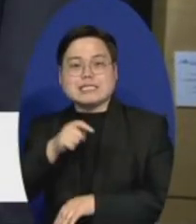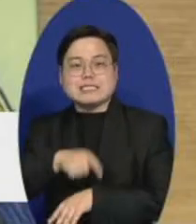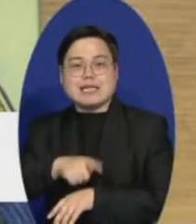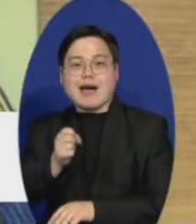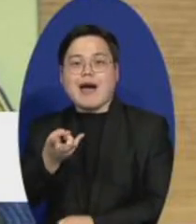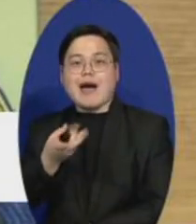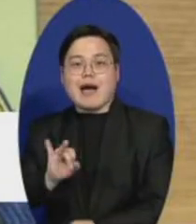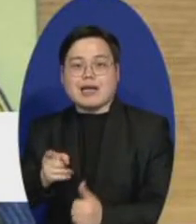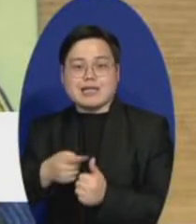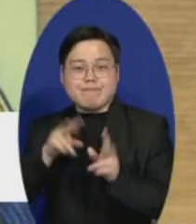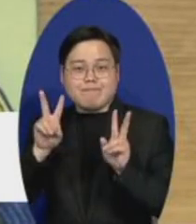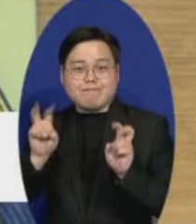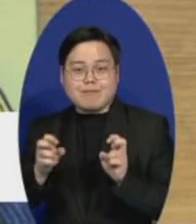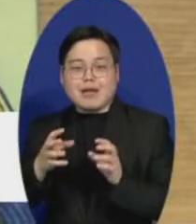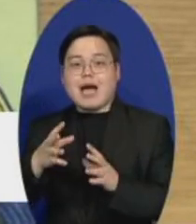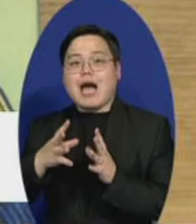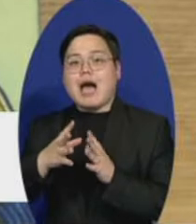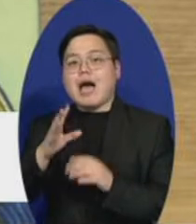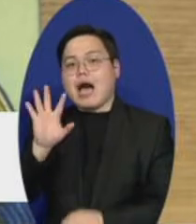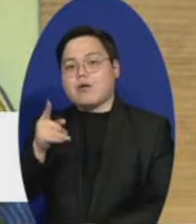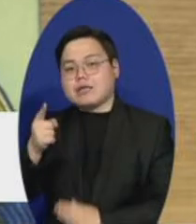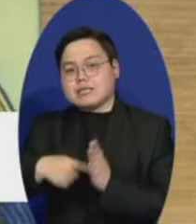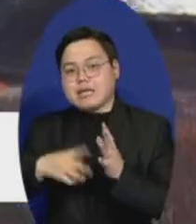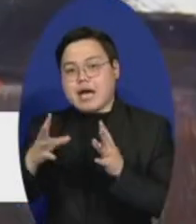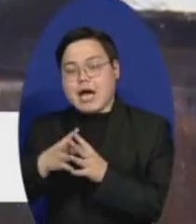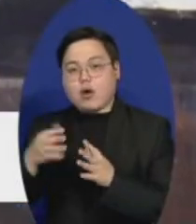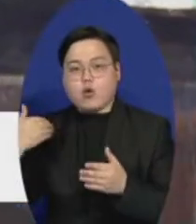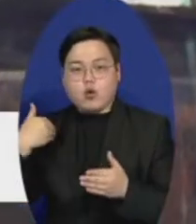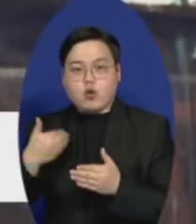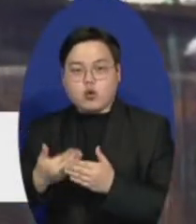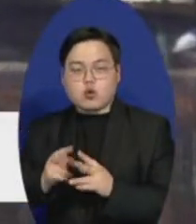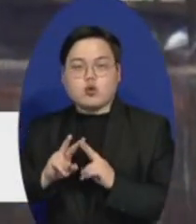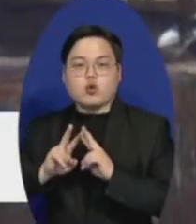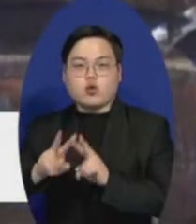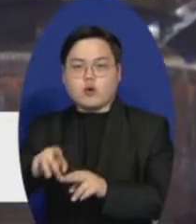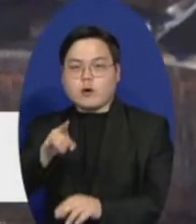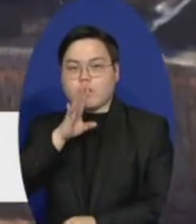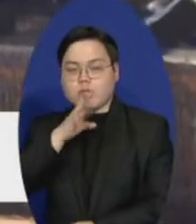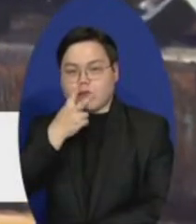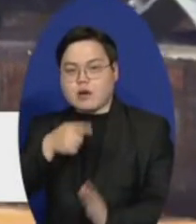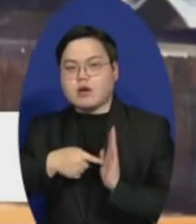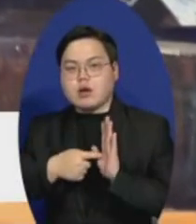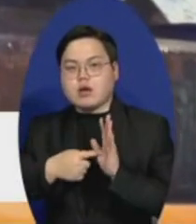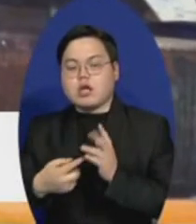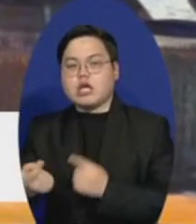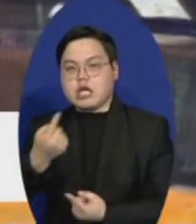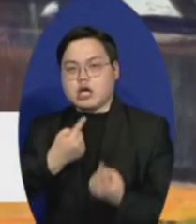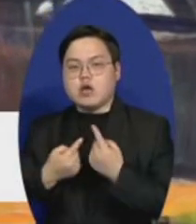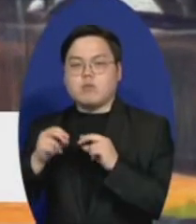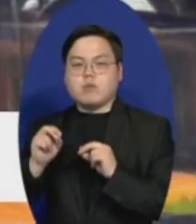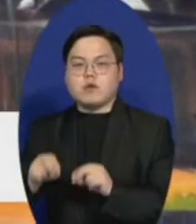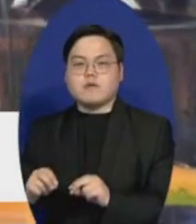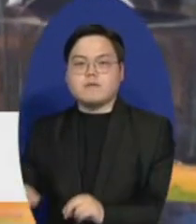үзэсгэлэн ирэх сарын 11 дуустал Corporate Art Gallery-д олон нийтийн хүртэл болох юм байна.